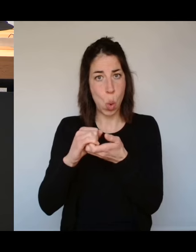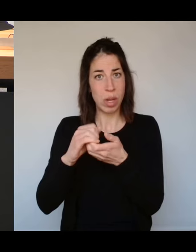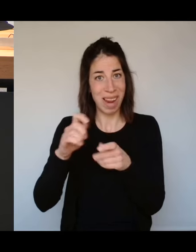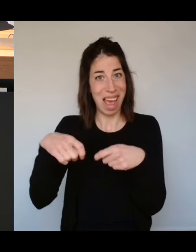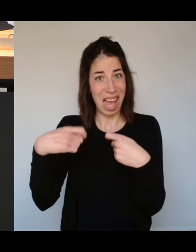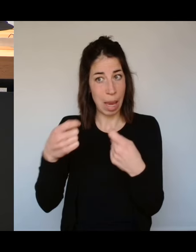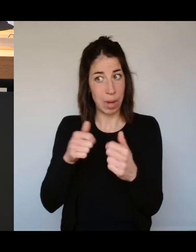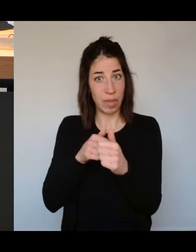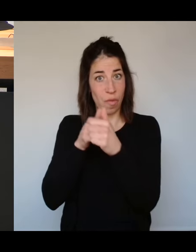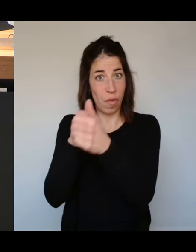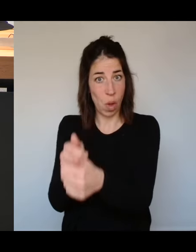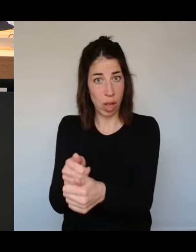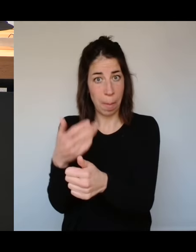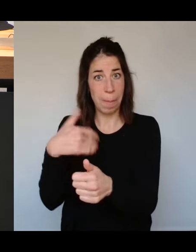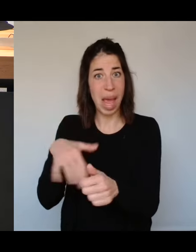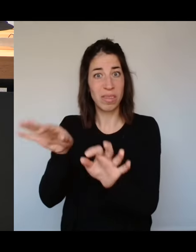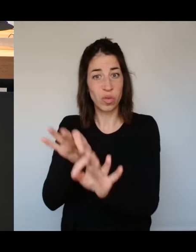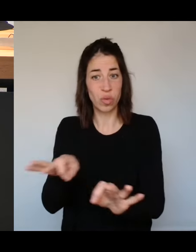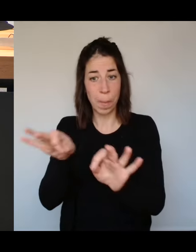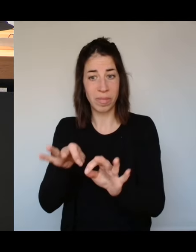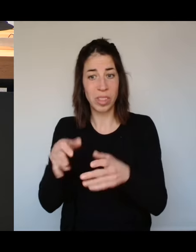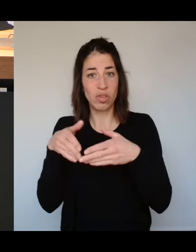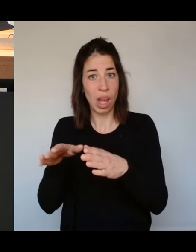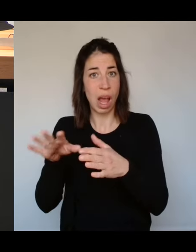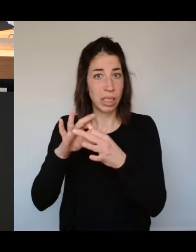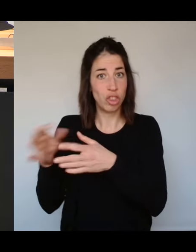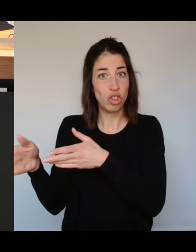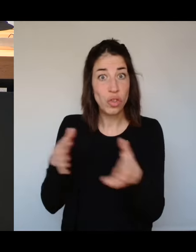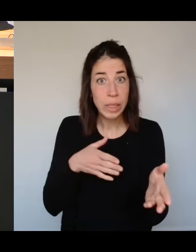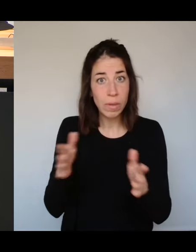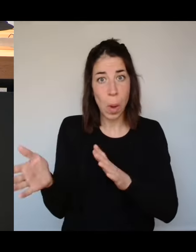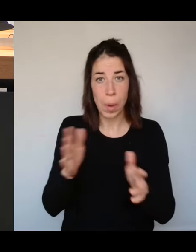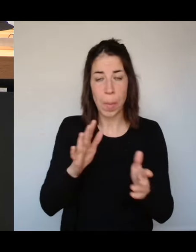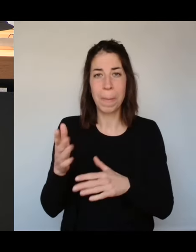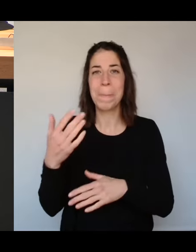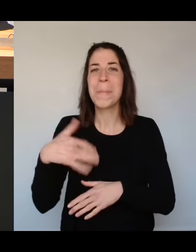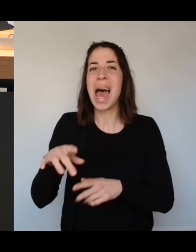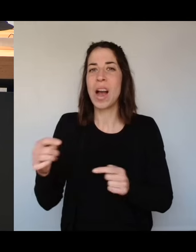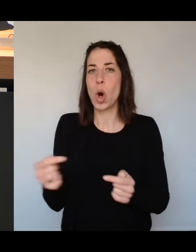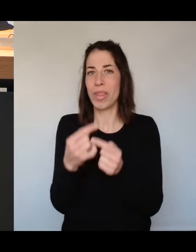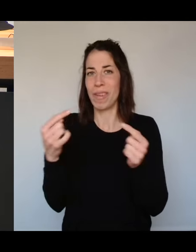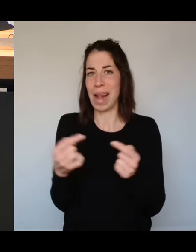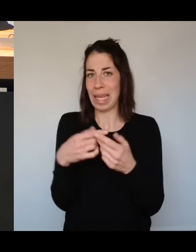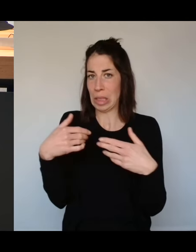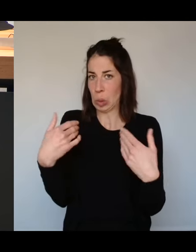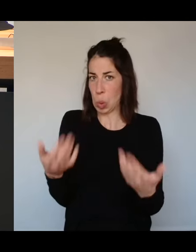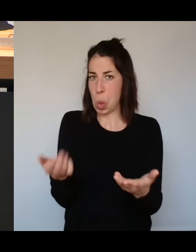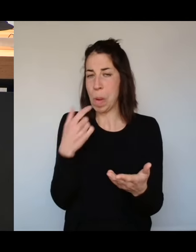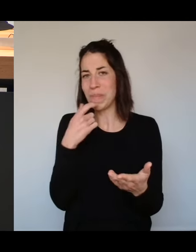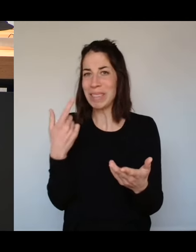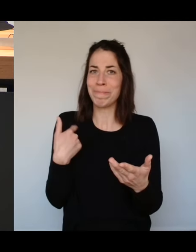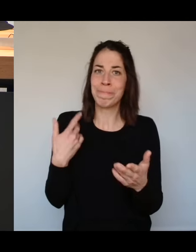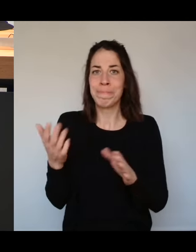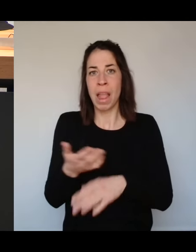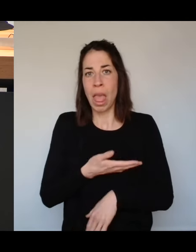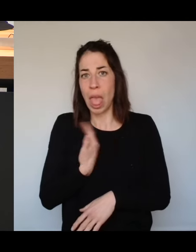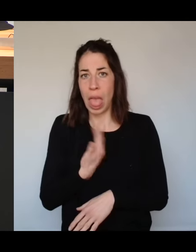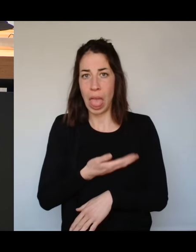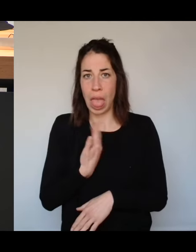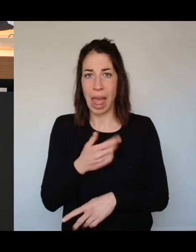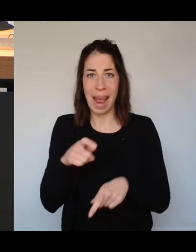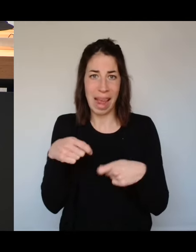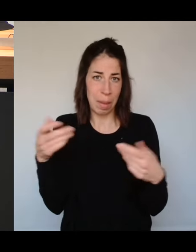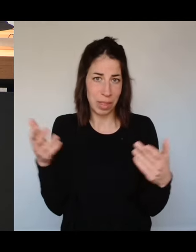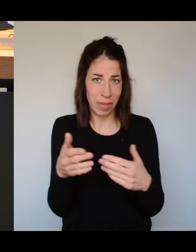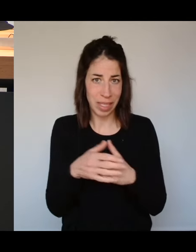Raum. Und ehrlich gesagt, diese Aktuelle Stunde bislang lässt tief blicken. Alle bis auf die Grünen gehen hier mit Innenpolitikerinnen rein.